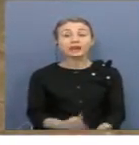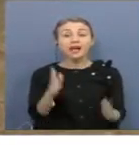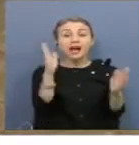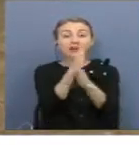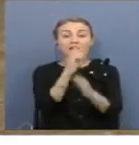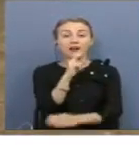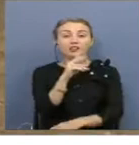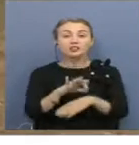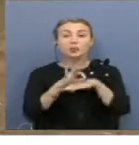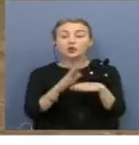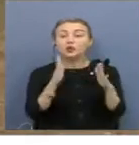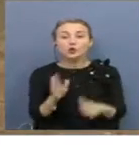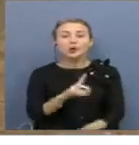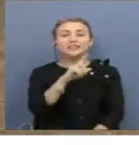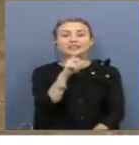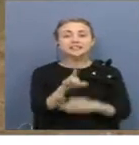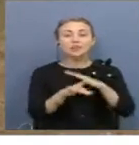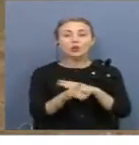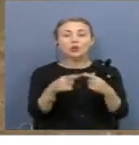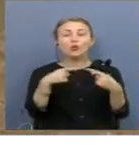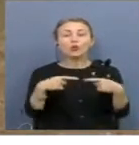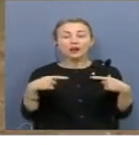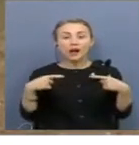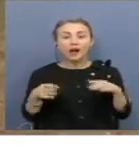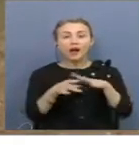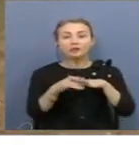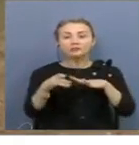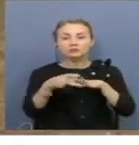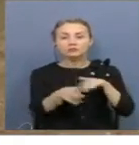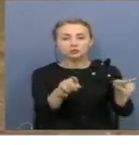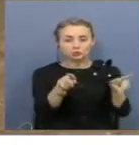деген өтіп жатыр. Бүкіл түкпір-түкпір ауылдарда